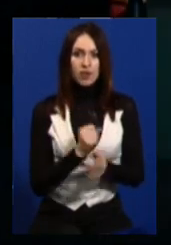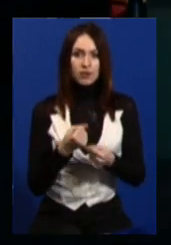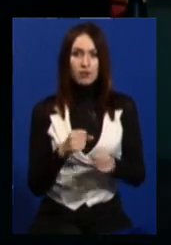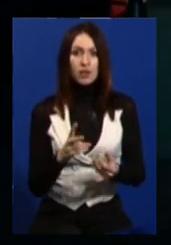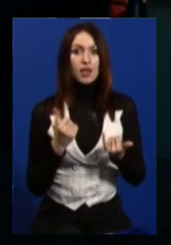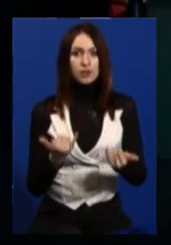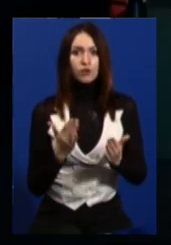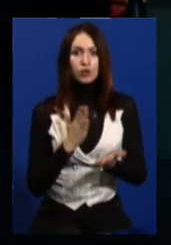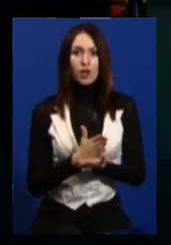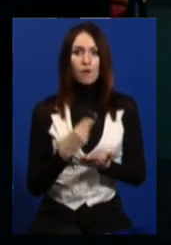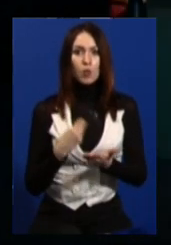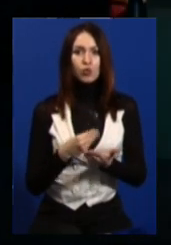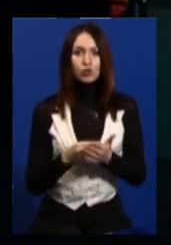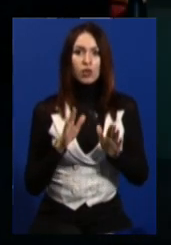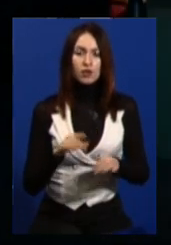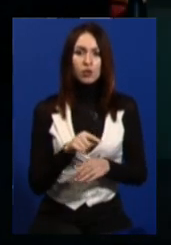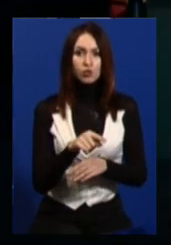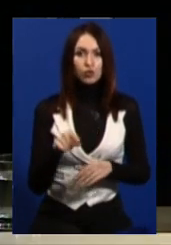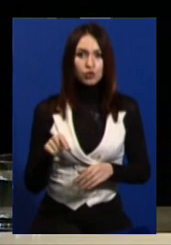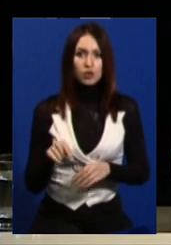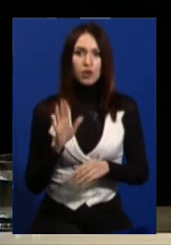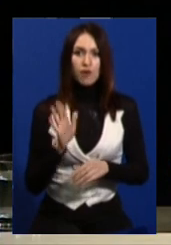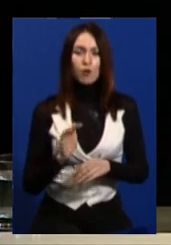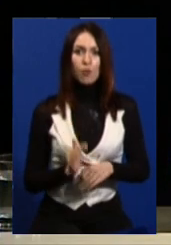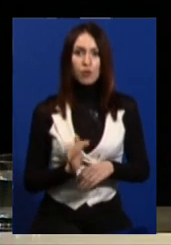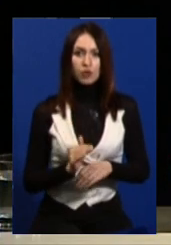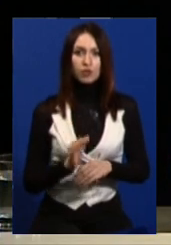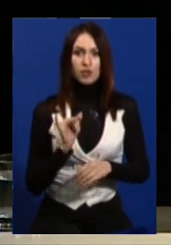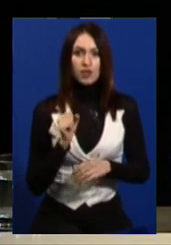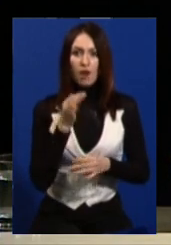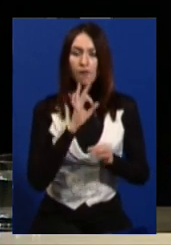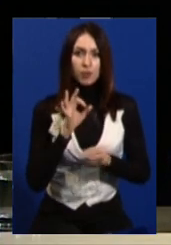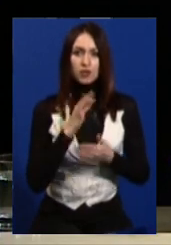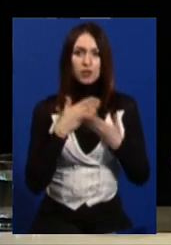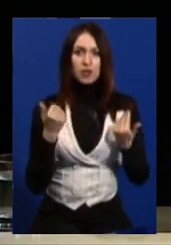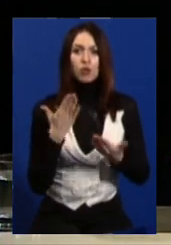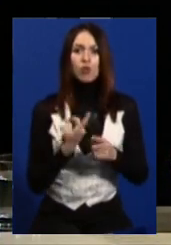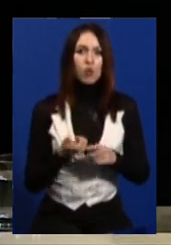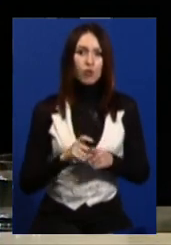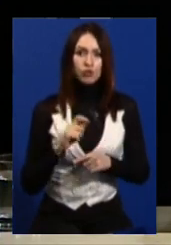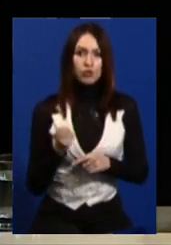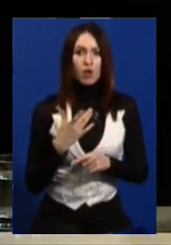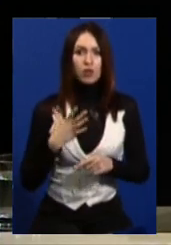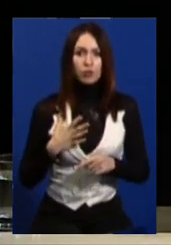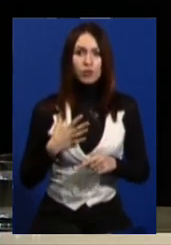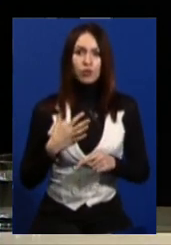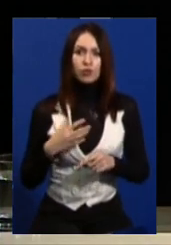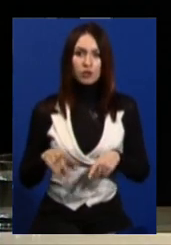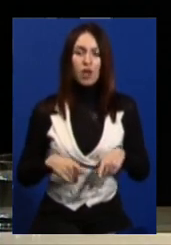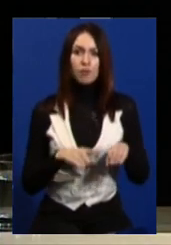на сьогодні є в бюджетних учреждениях, а в комерційних учреждениях і в аптеках її нет. Или очень мало. То есть придется достаточно,